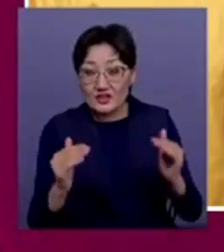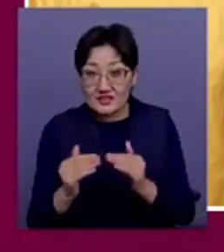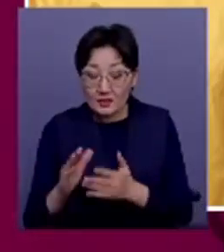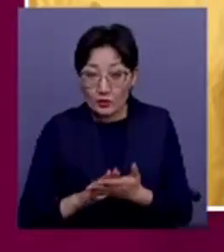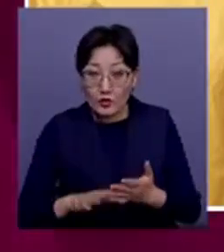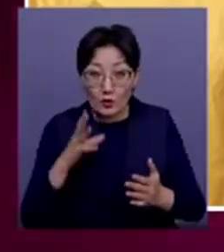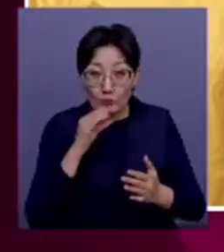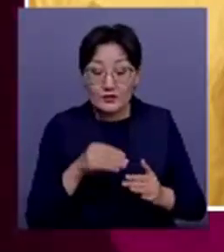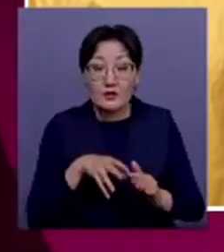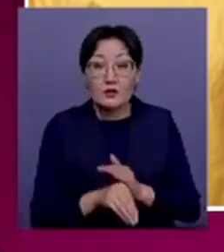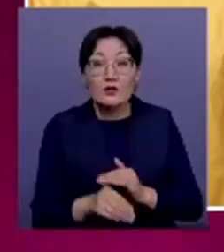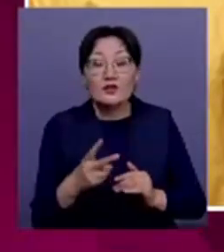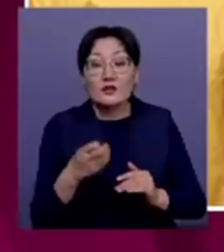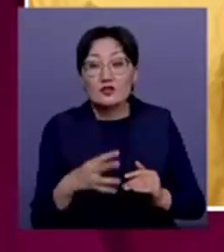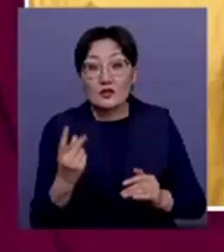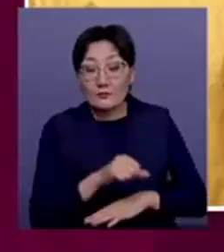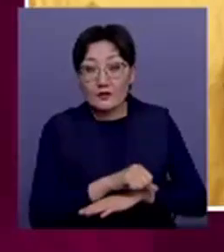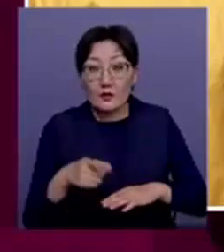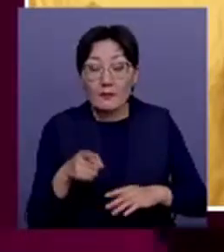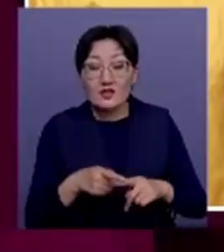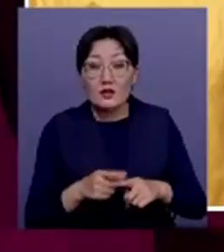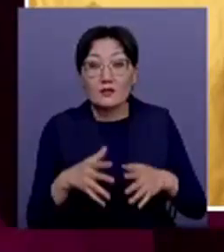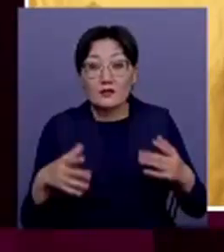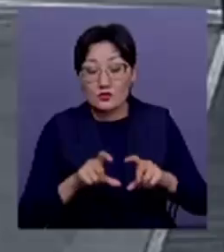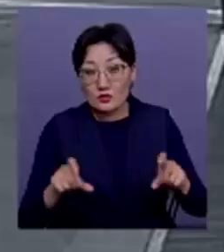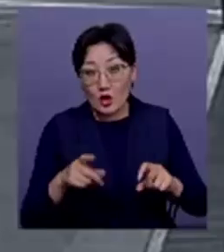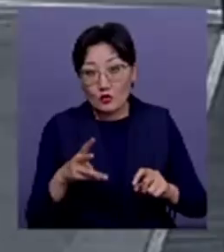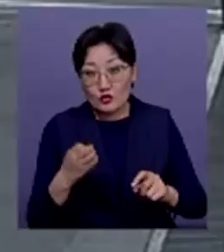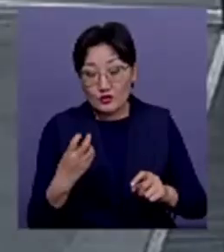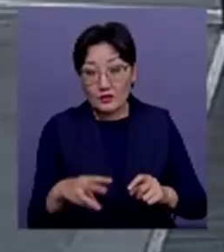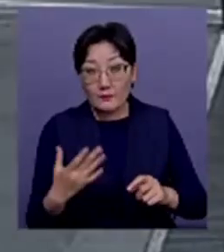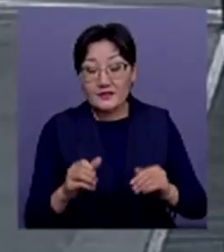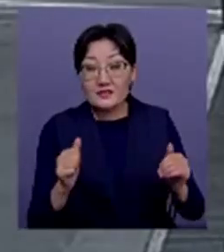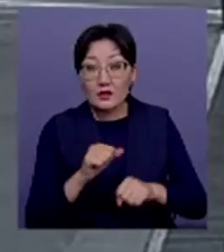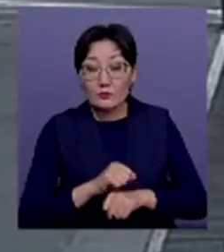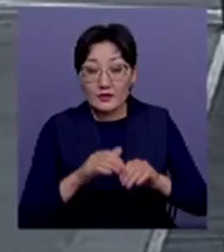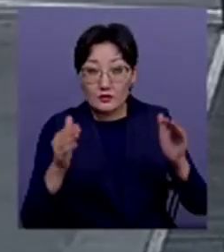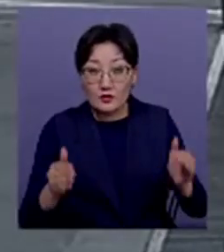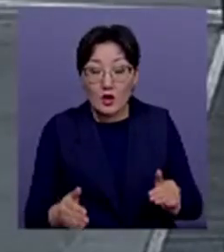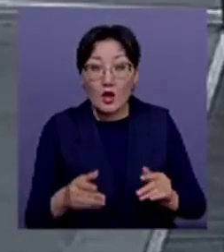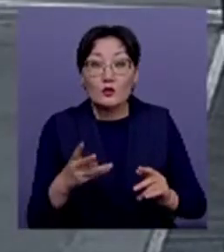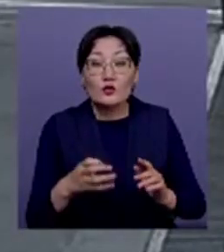үлгерді. Оның қатарында 241 көше, 1500-нан астам дүкен, 345 аялдама,